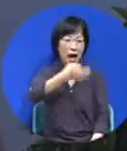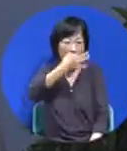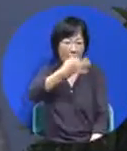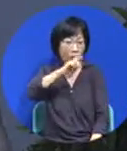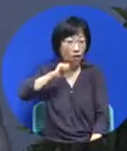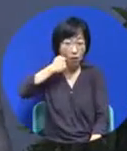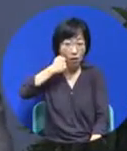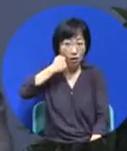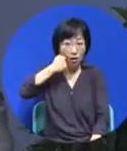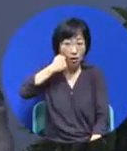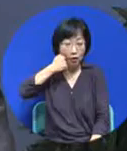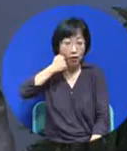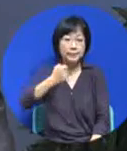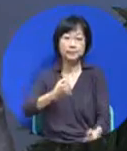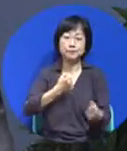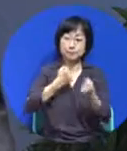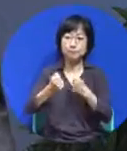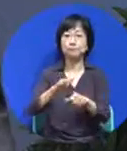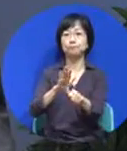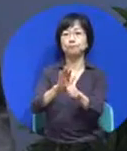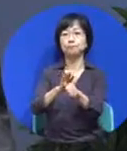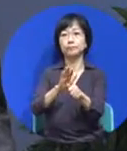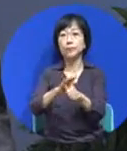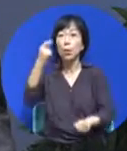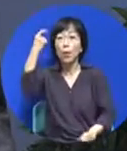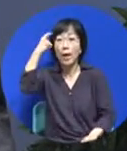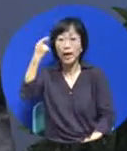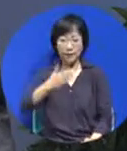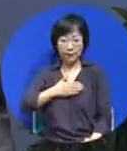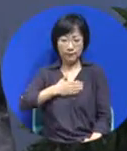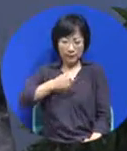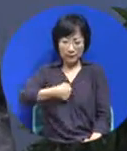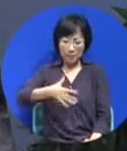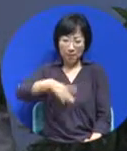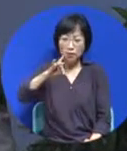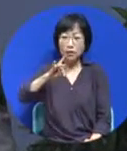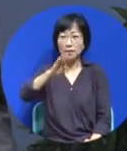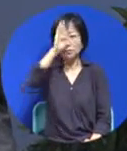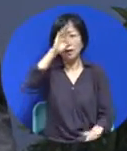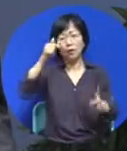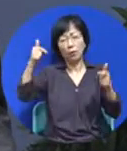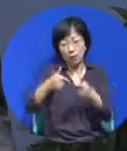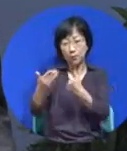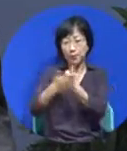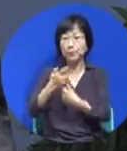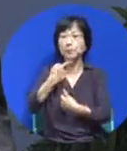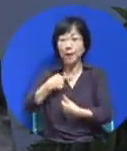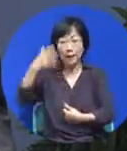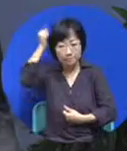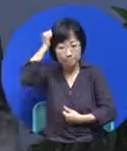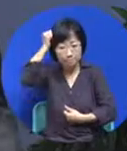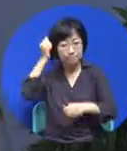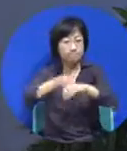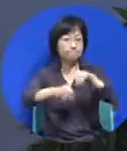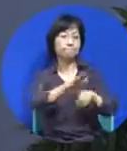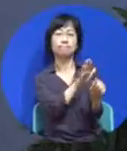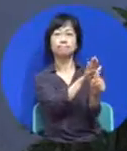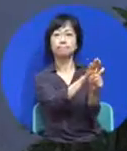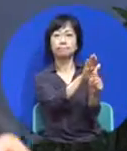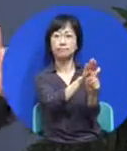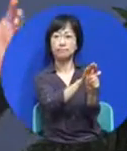impossible, but Ann Sullivan did help her. 왜냐? 자기는 그 고침 받았기 때문에. The reason? Because she herself was 그렇죠. healed. 여러분이 말씀